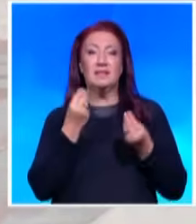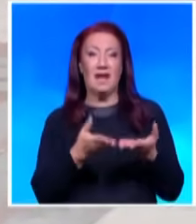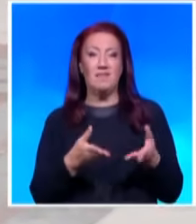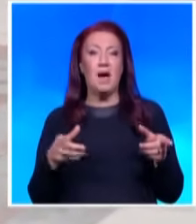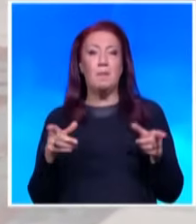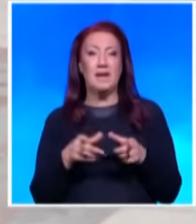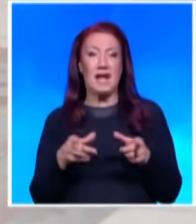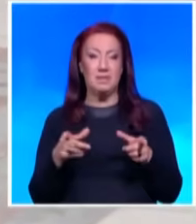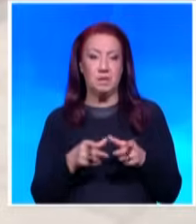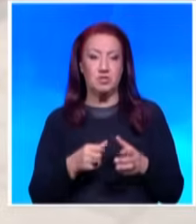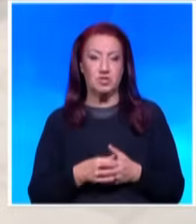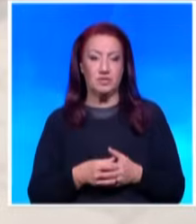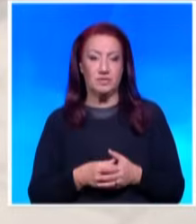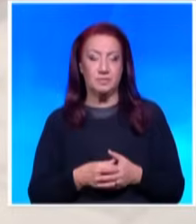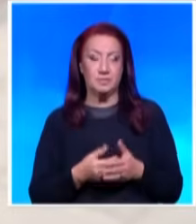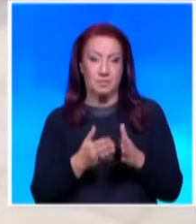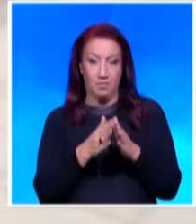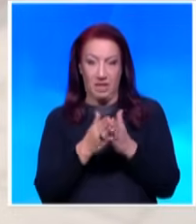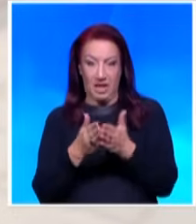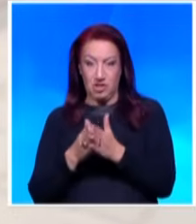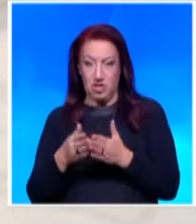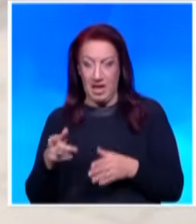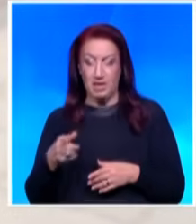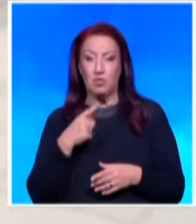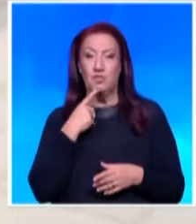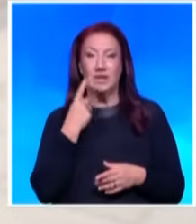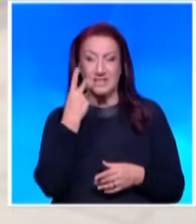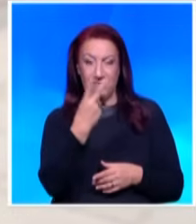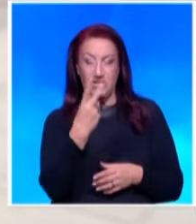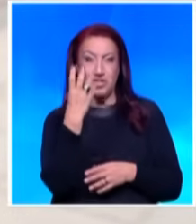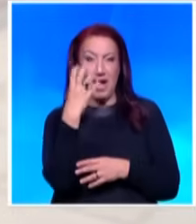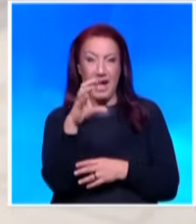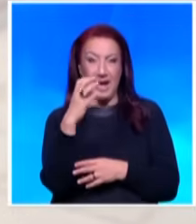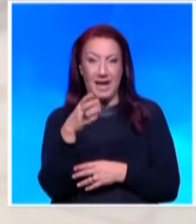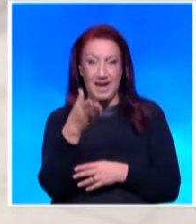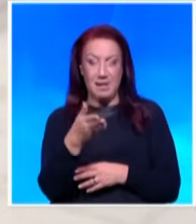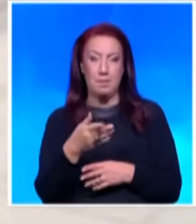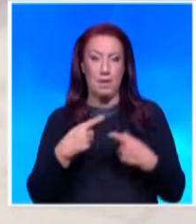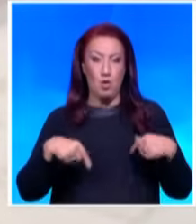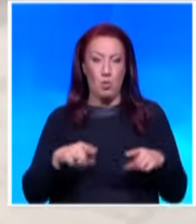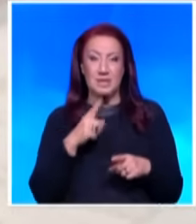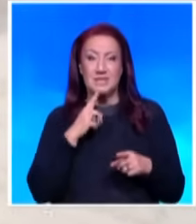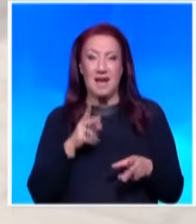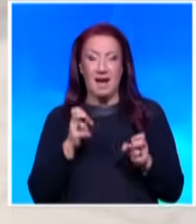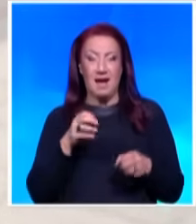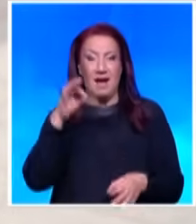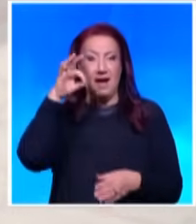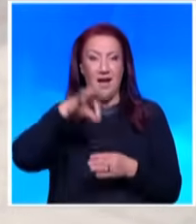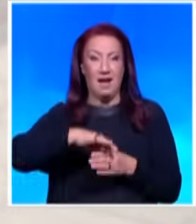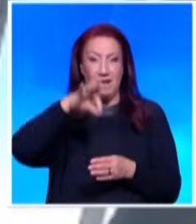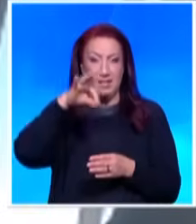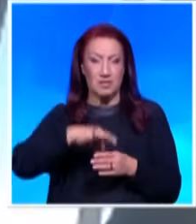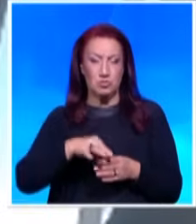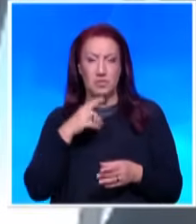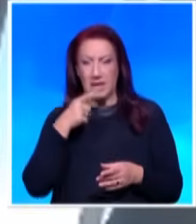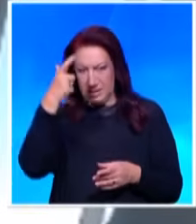Самите членове на СИК се вижда в самите клипове как гласуват, пускат бюлетини в изборната